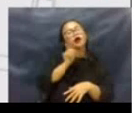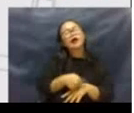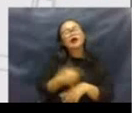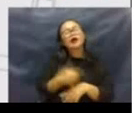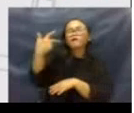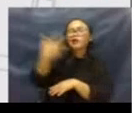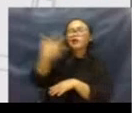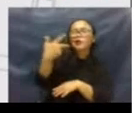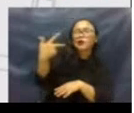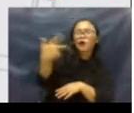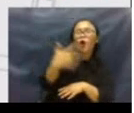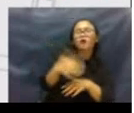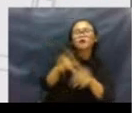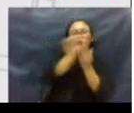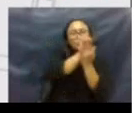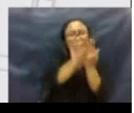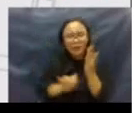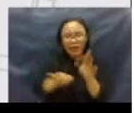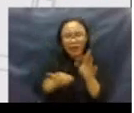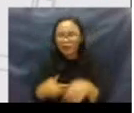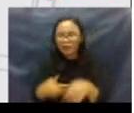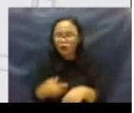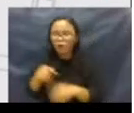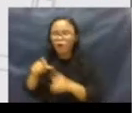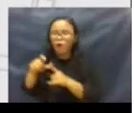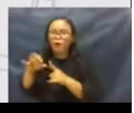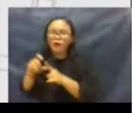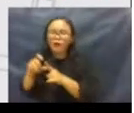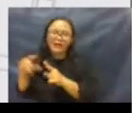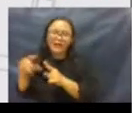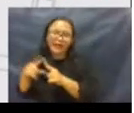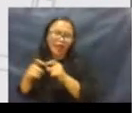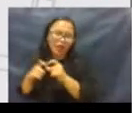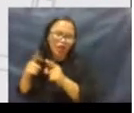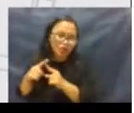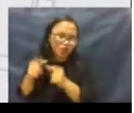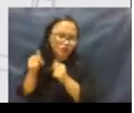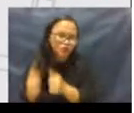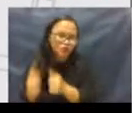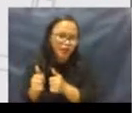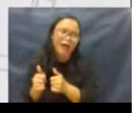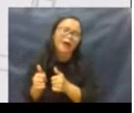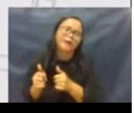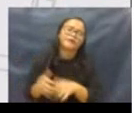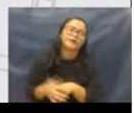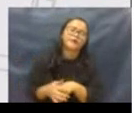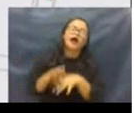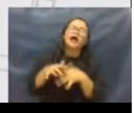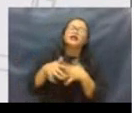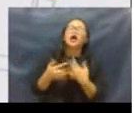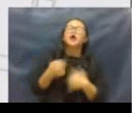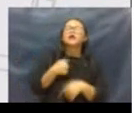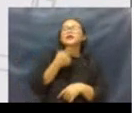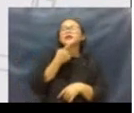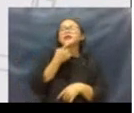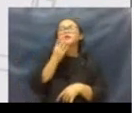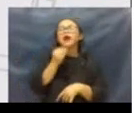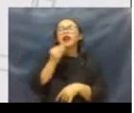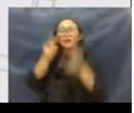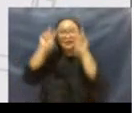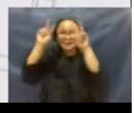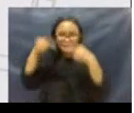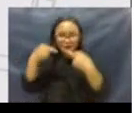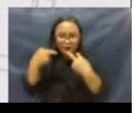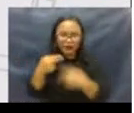flashcard, atau membuat album di podcast. Atau saya untuk yang refleksi pengalaman pribadi, saya mau bikin video